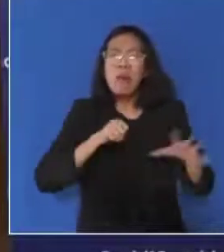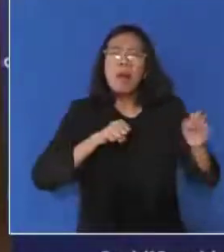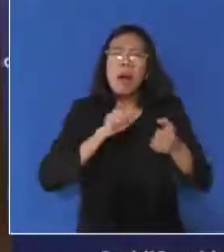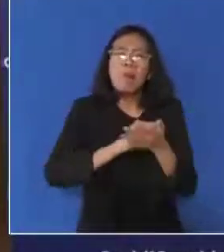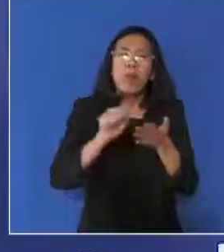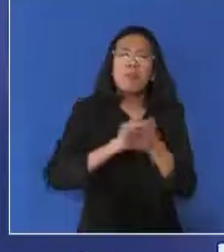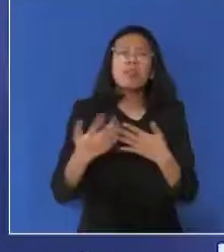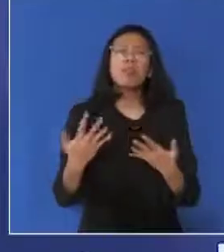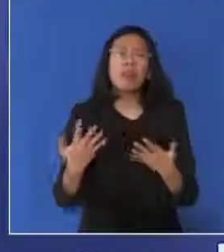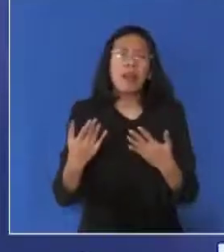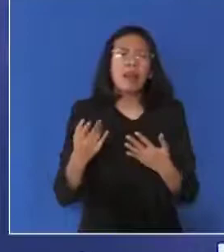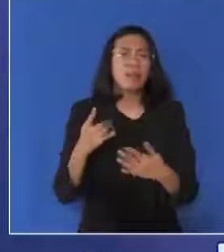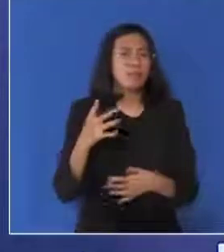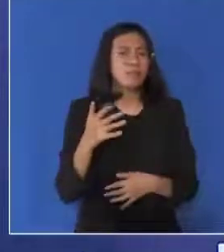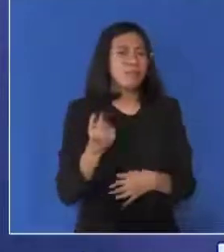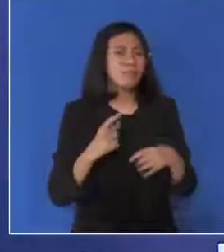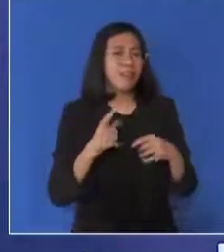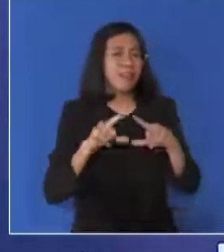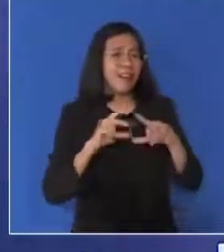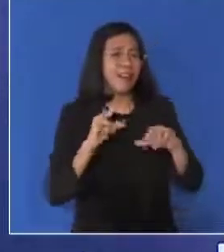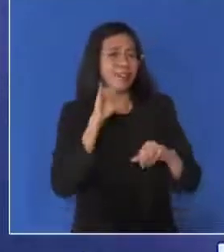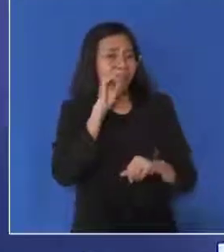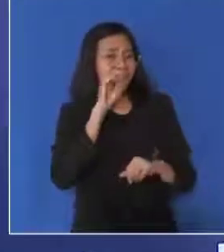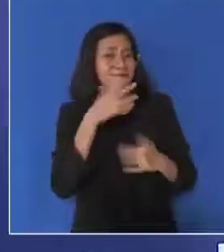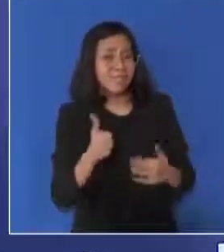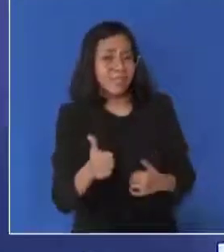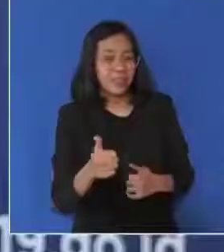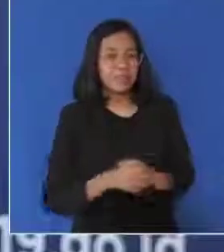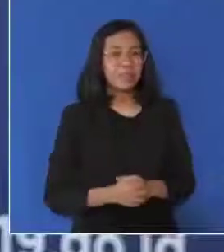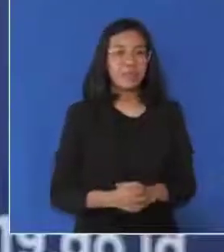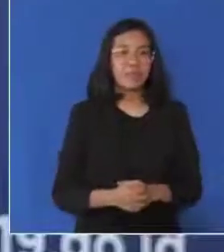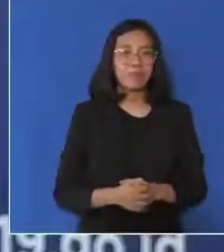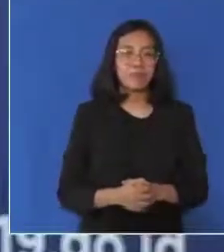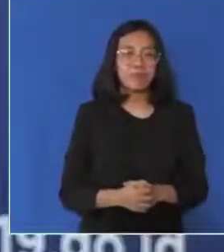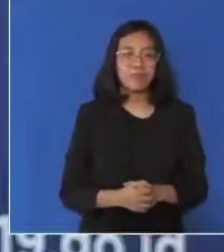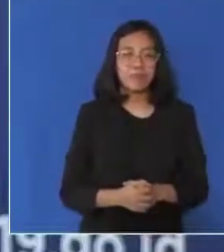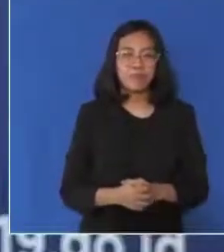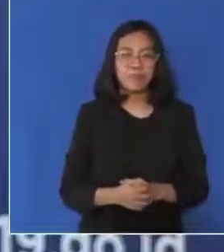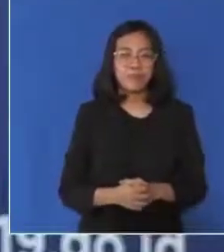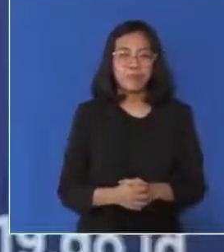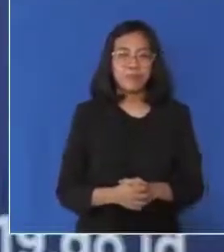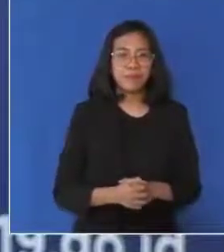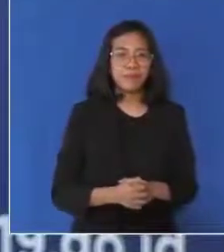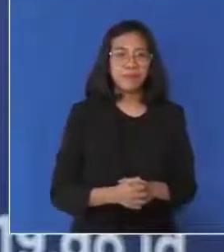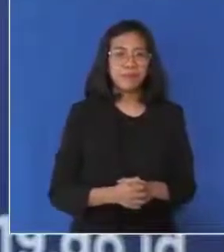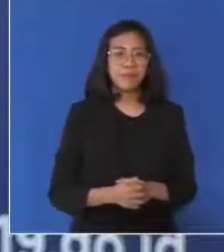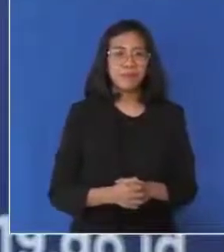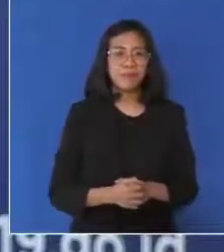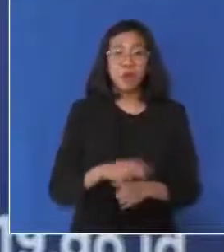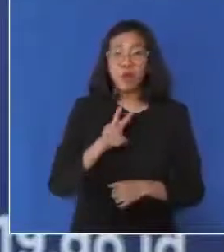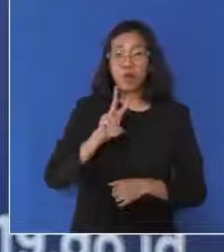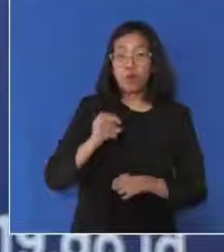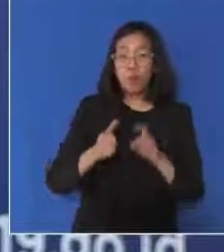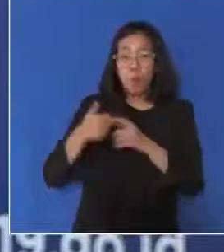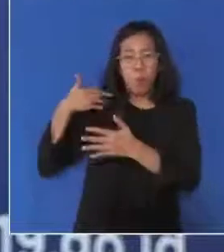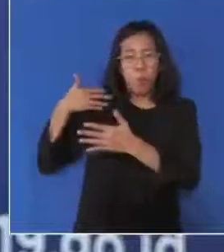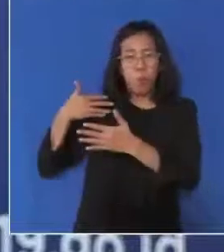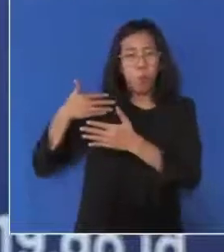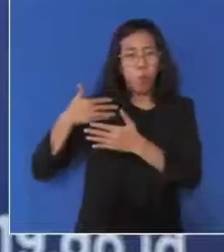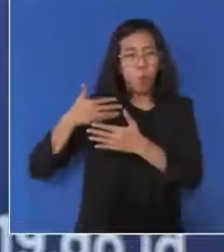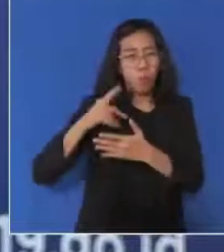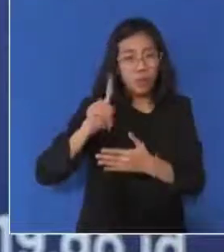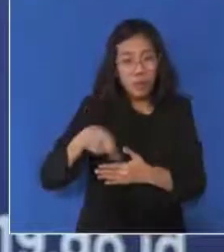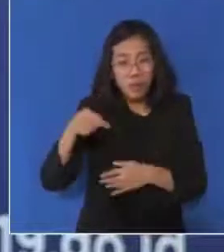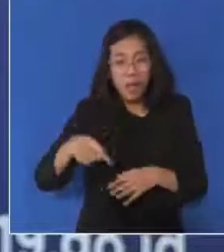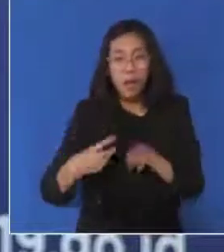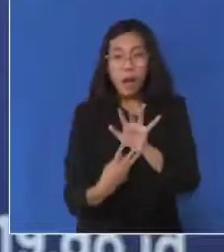gimana harus nariknya gimana-gimana Dimas hari gosip Iya terjadi sejak 2016 mavindo berusaha